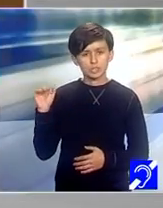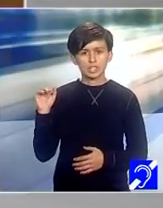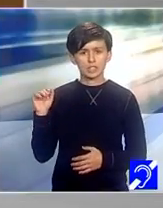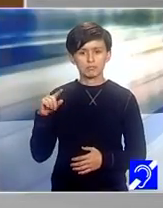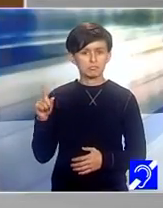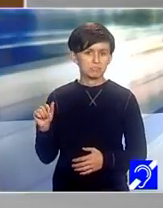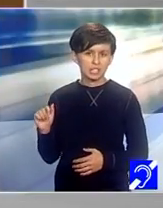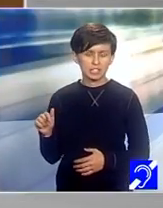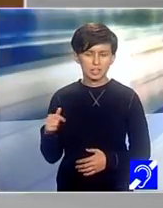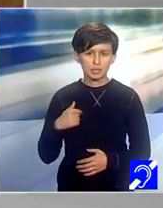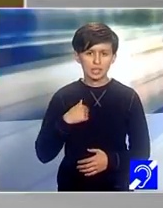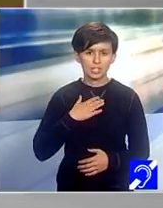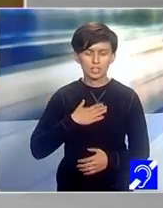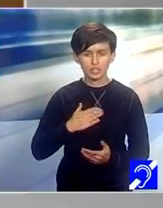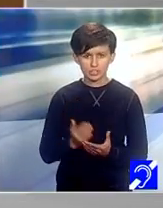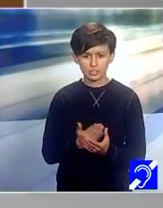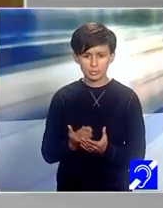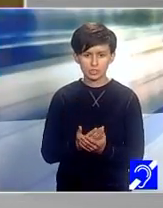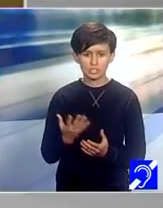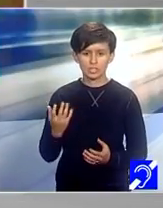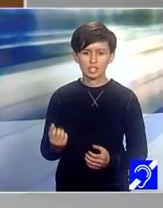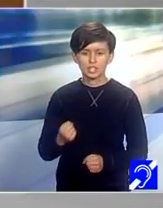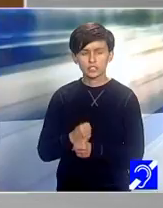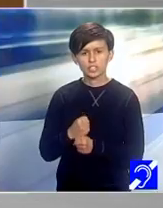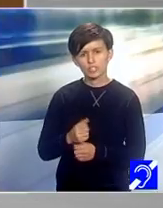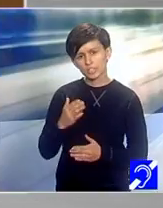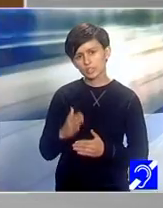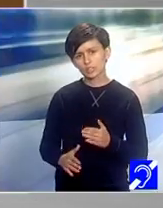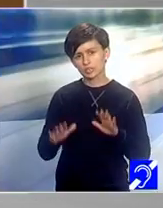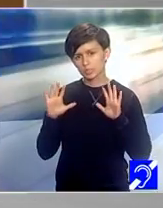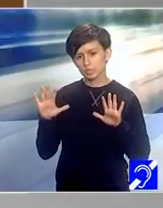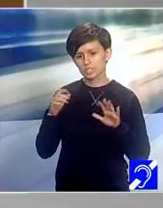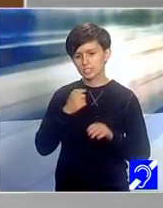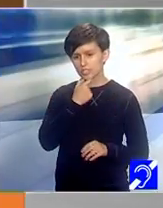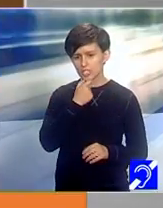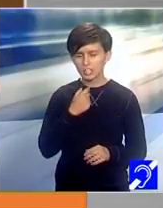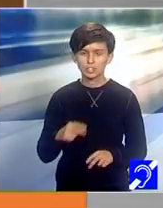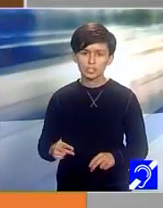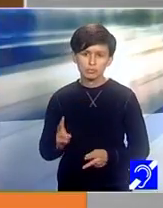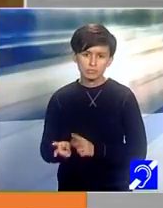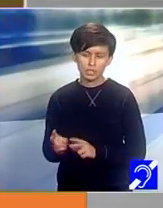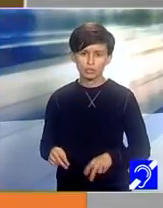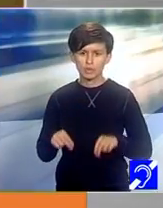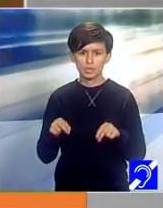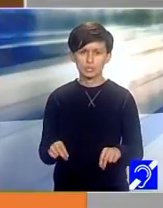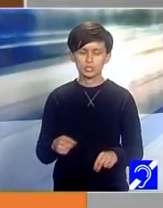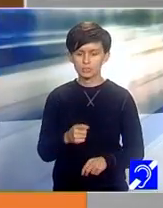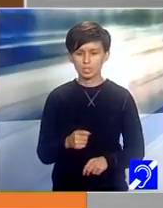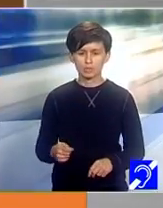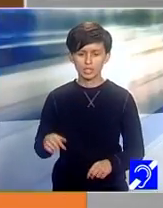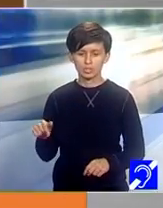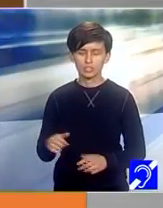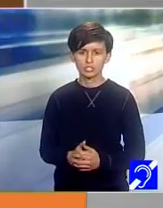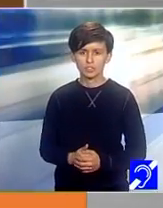pic să povestesc despre ce am făcut eu în ultimii 10 ani și cum am ajuns la acest proiect. Eu mă ocup